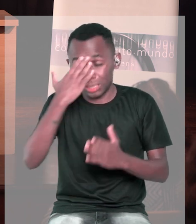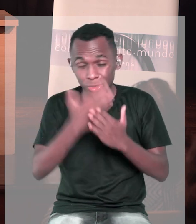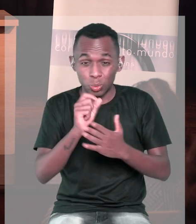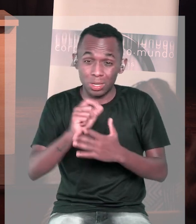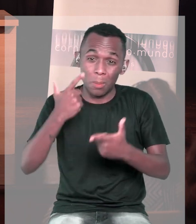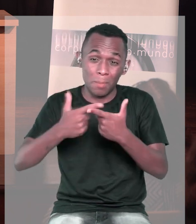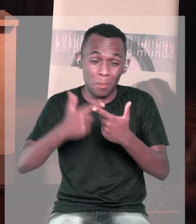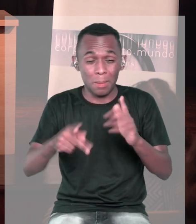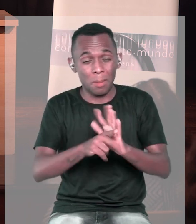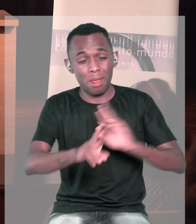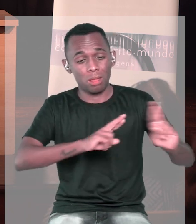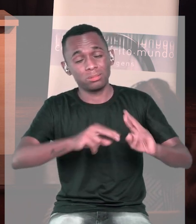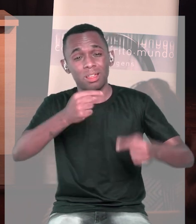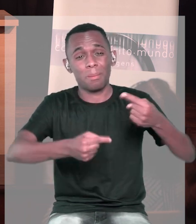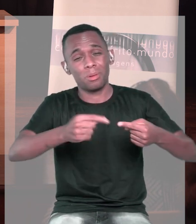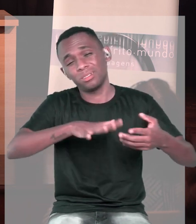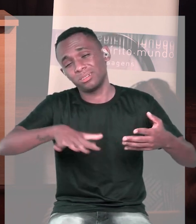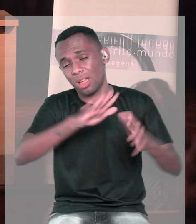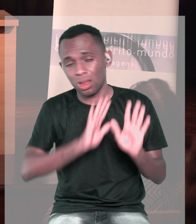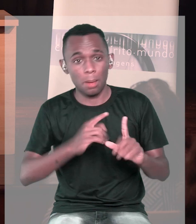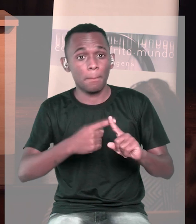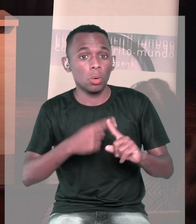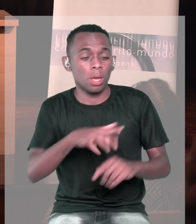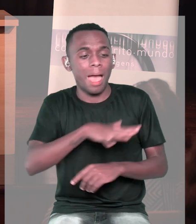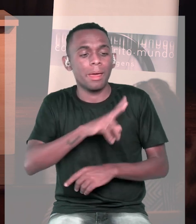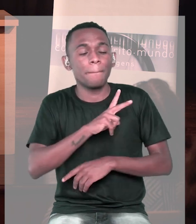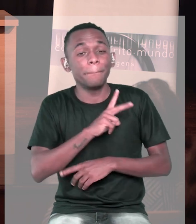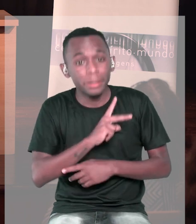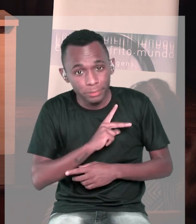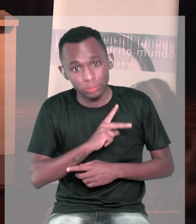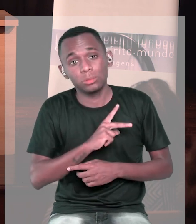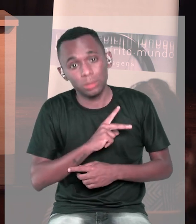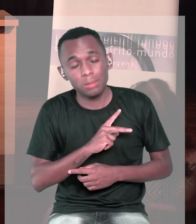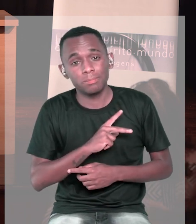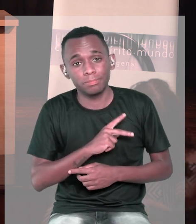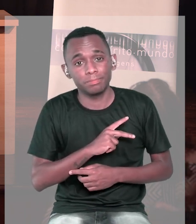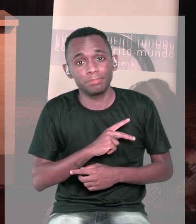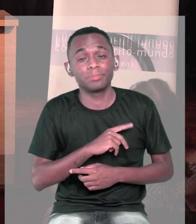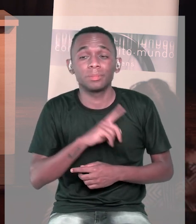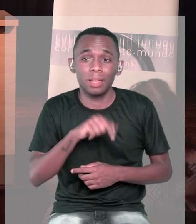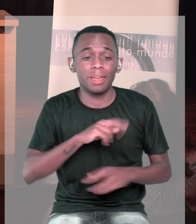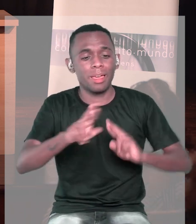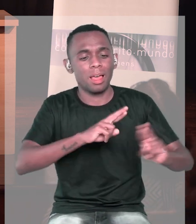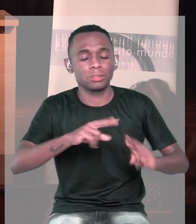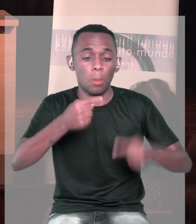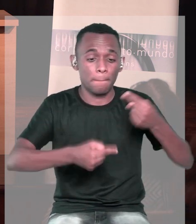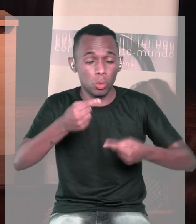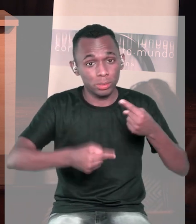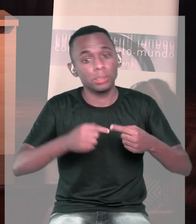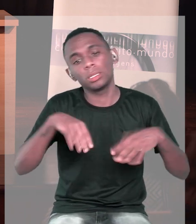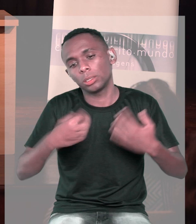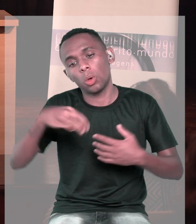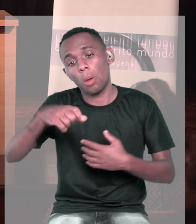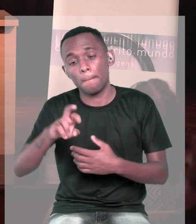problema mais ligado à política. A propriedade privada, ela está mais ligada à política, e quando